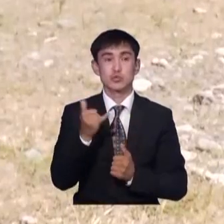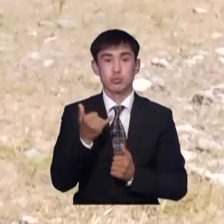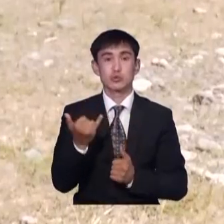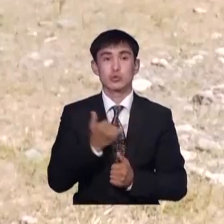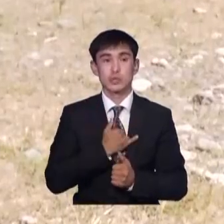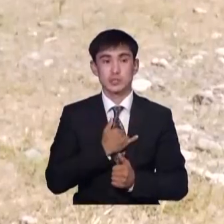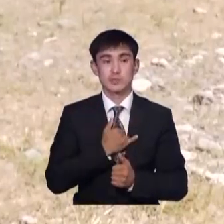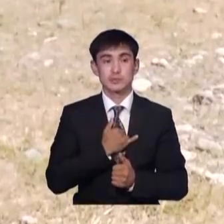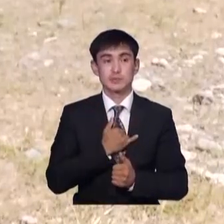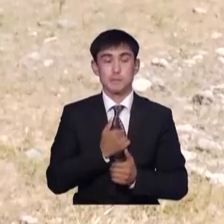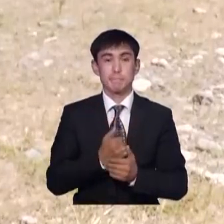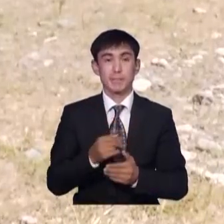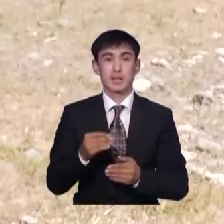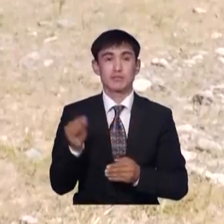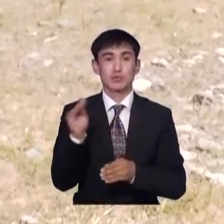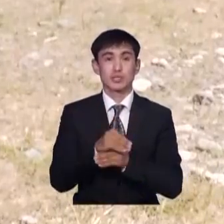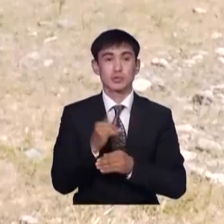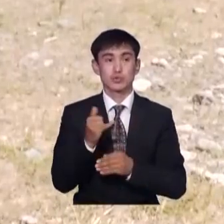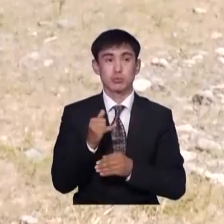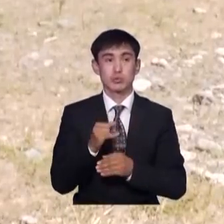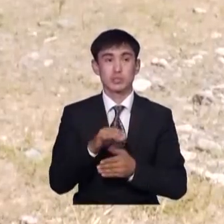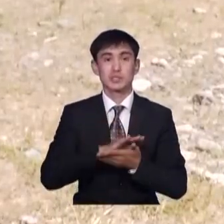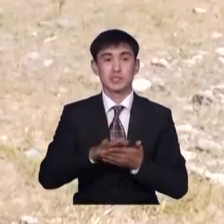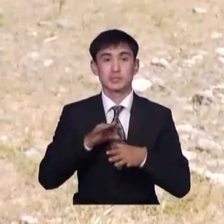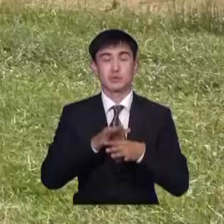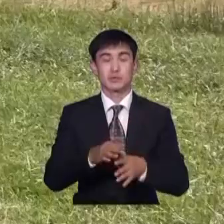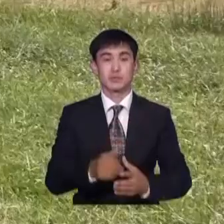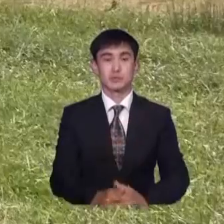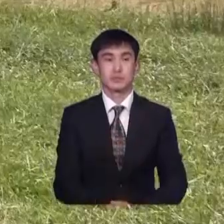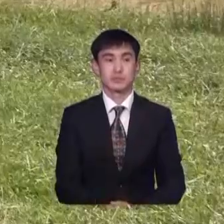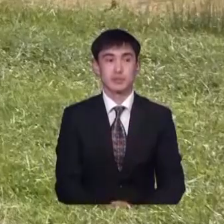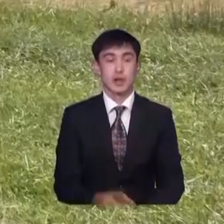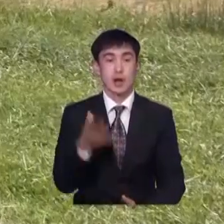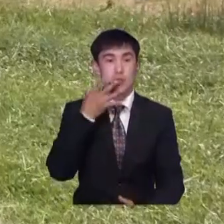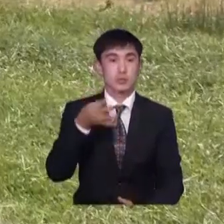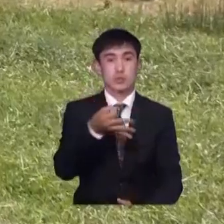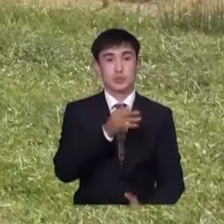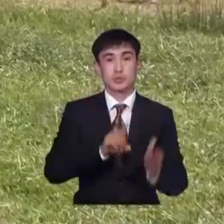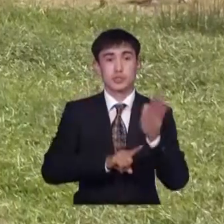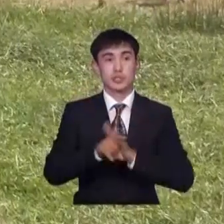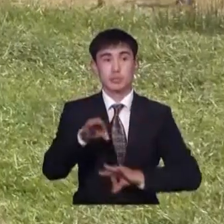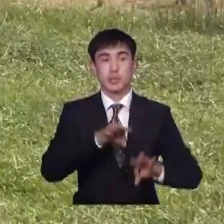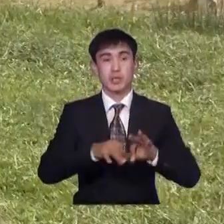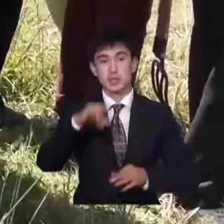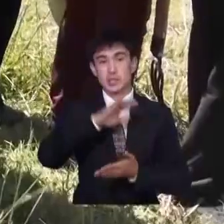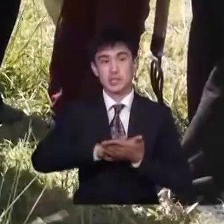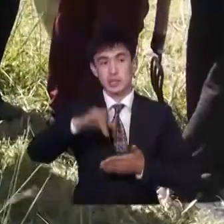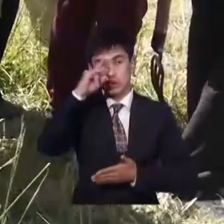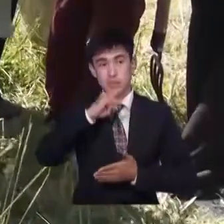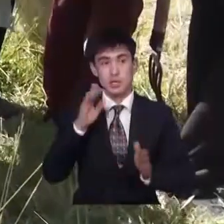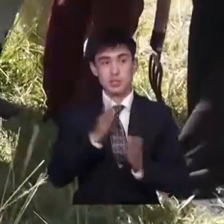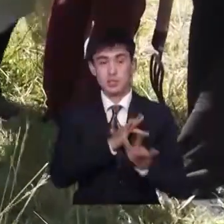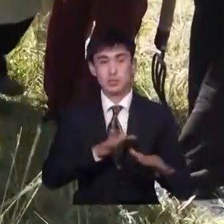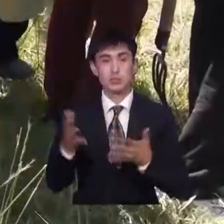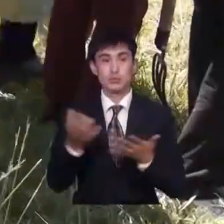нас, включательно суббота, субботник делается у нас. В Алматинской области с началом проекта «Таза Казахстан» в экологической